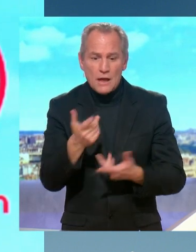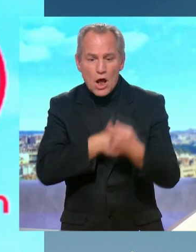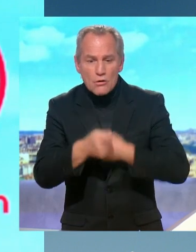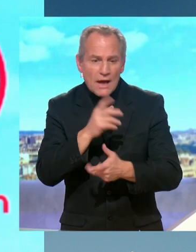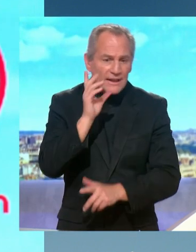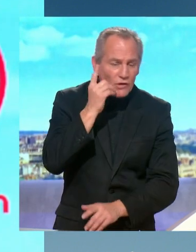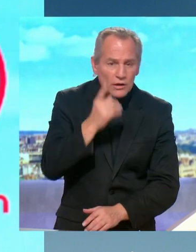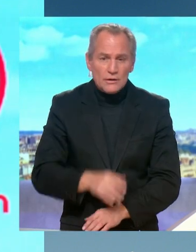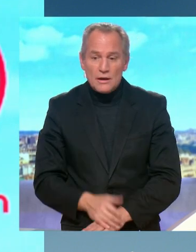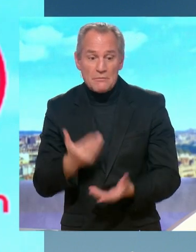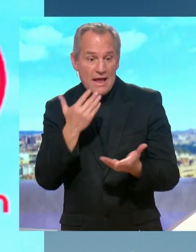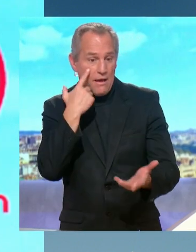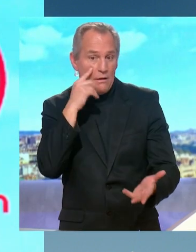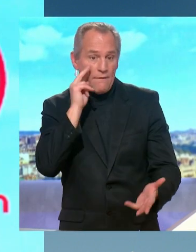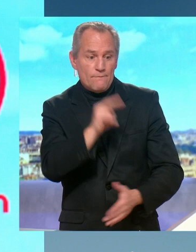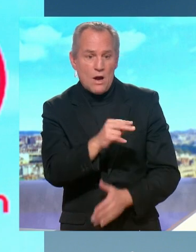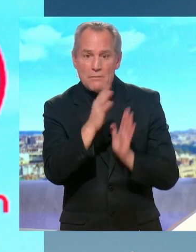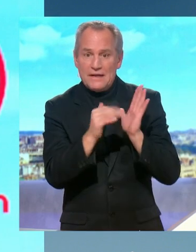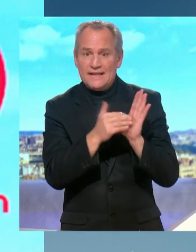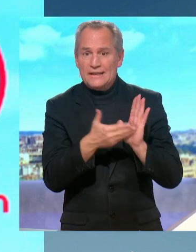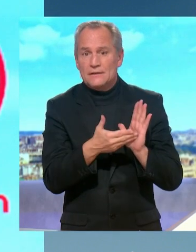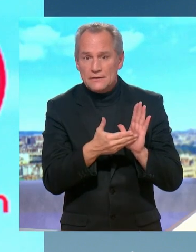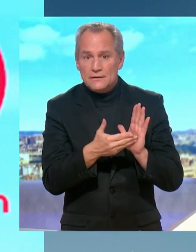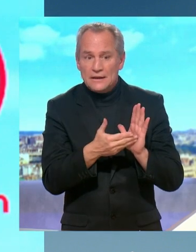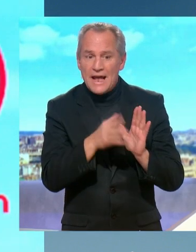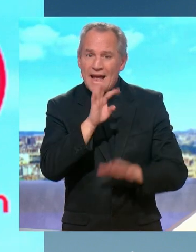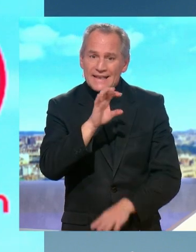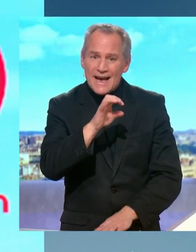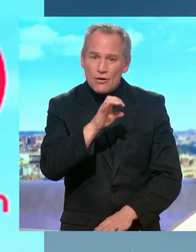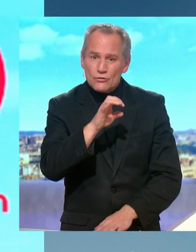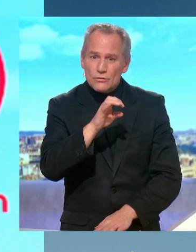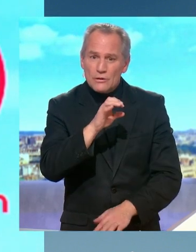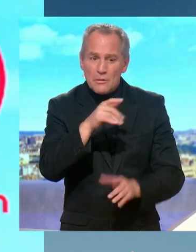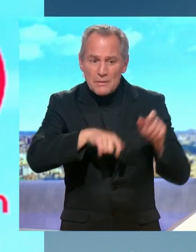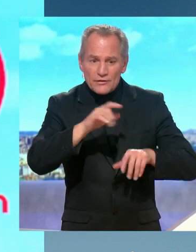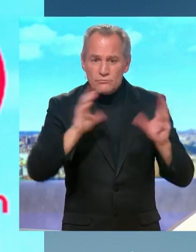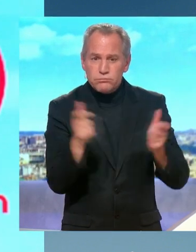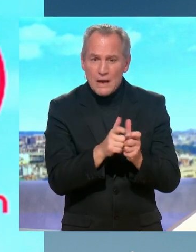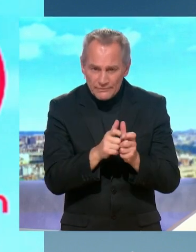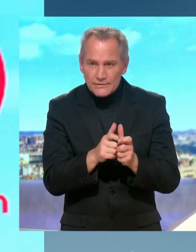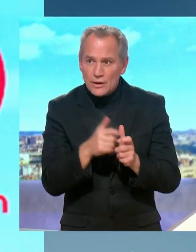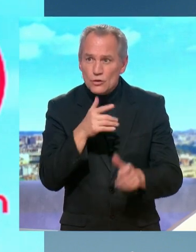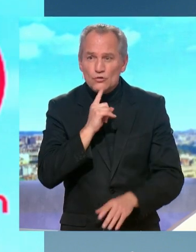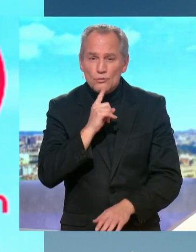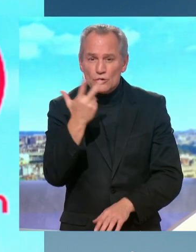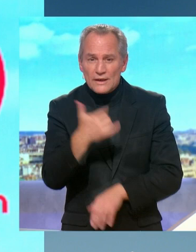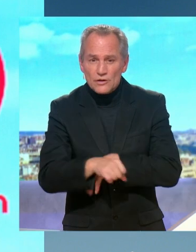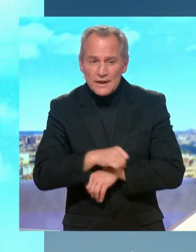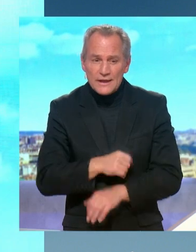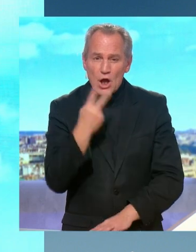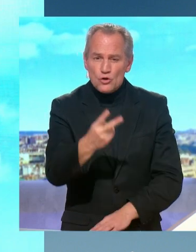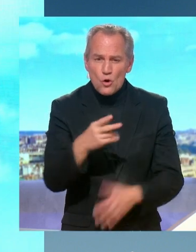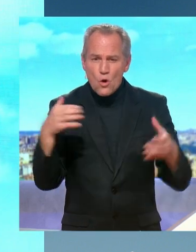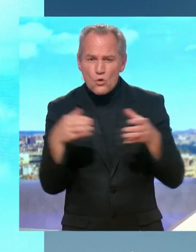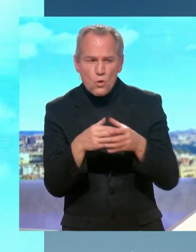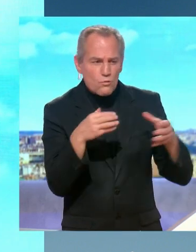avec des moyens. Mais regardez à Marseille, c'est aussi le travail de tout le monde que de dire qu y a 40 interpellations depuis trois semaines et deux grands gangs de Marseille ont été interpellés. Vous ne sentez pas déborder par la